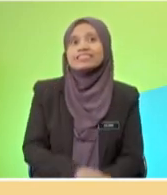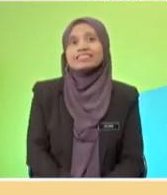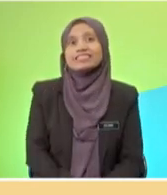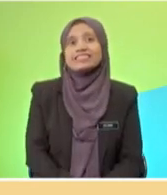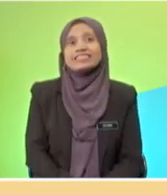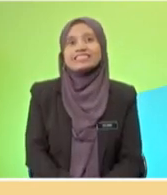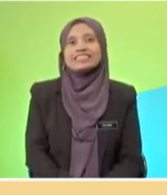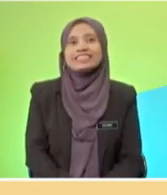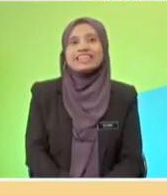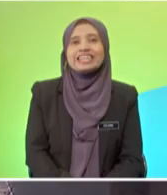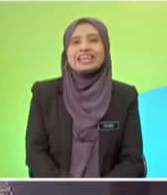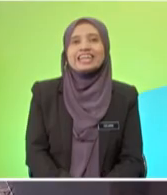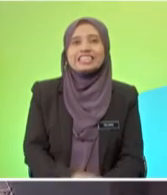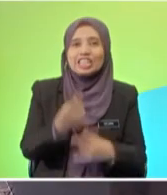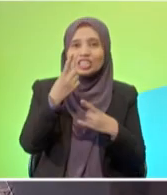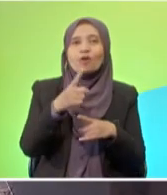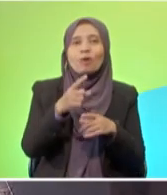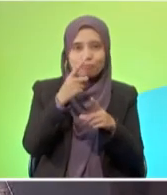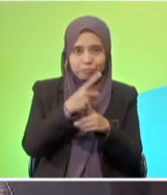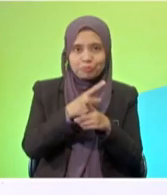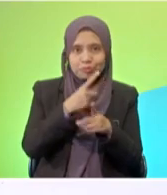Oke dia menyucikan